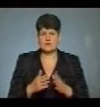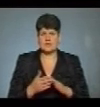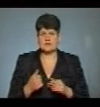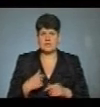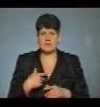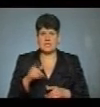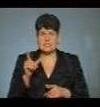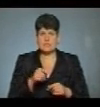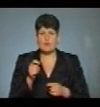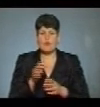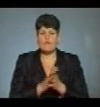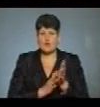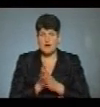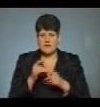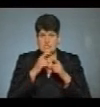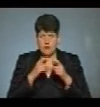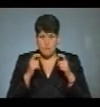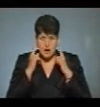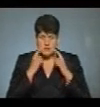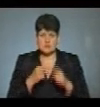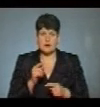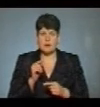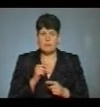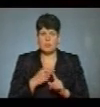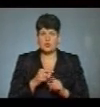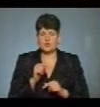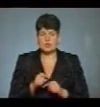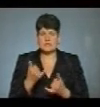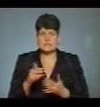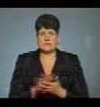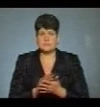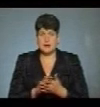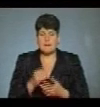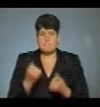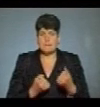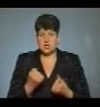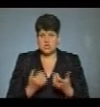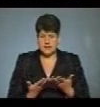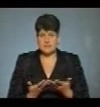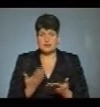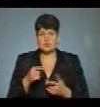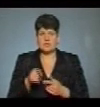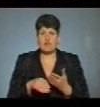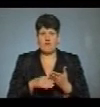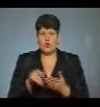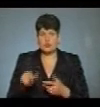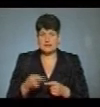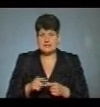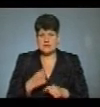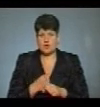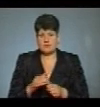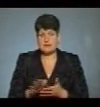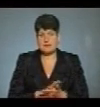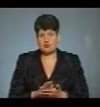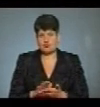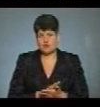їздимо в рукавицях, ми їздимо в масках, плюс то зараз дезінфікуємо машини. Правило, якщо ти став волонтером, ти це робиш